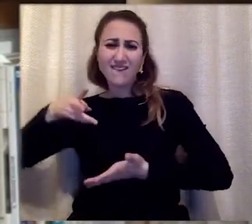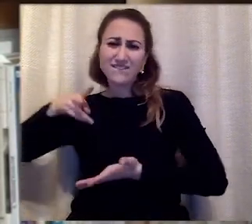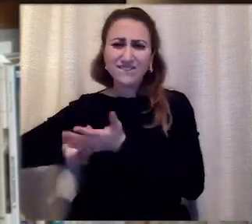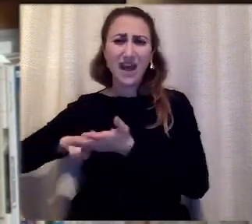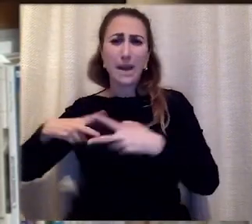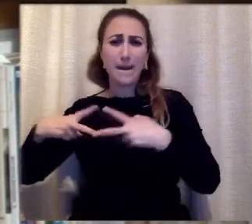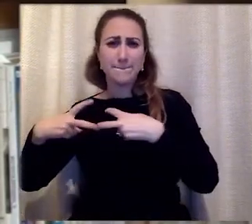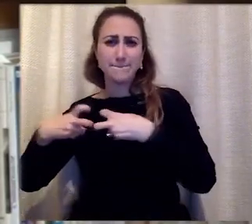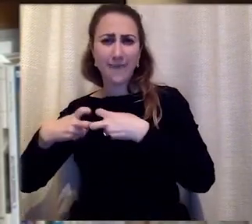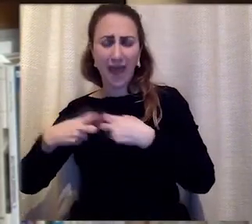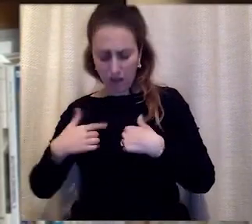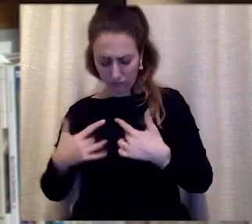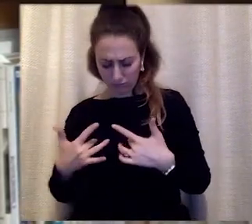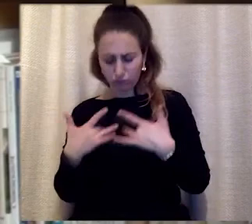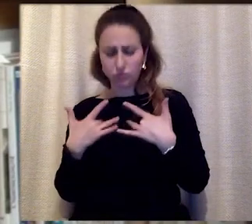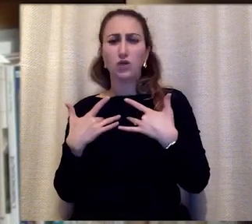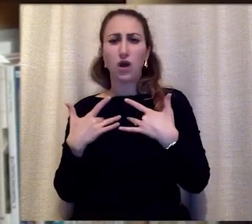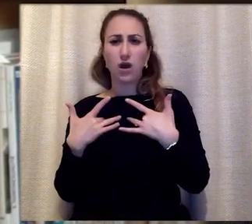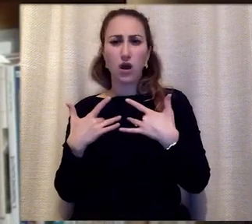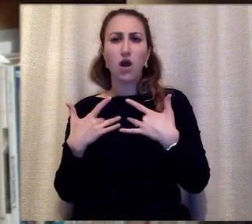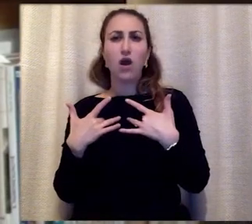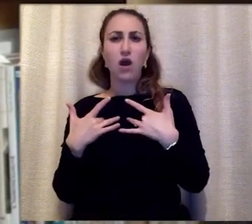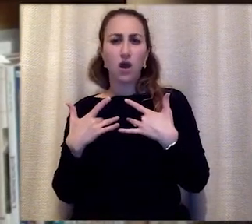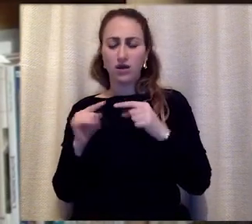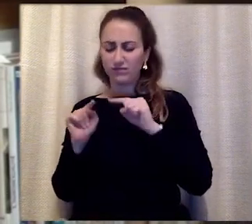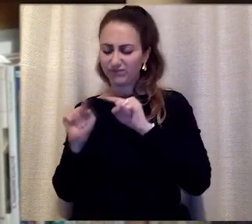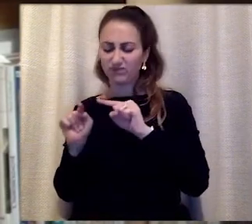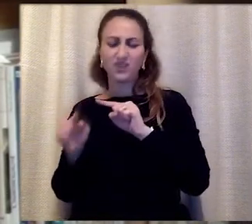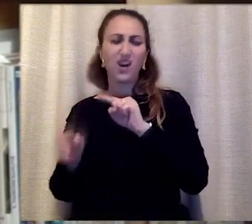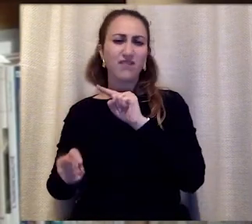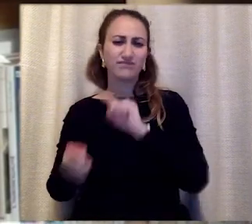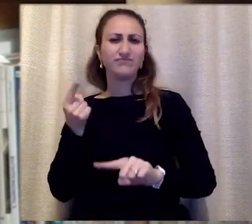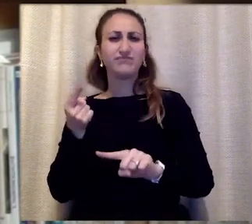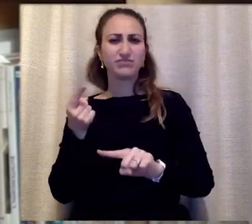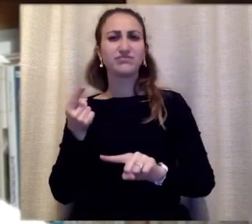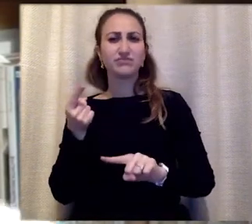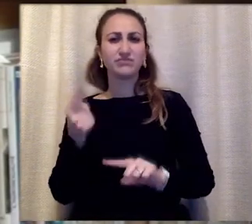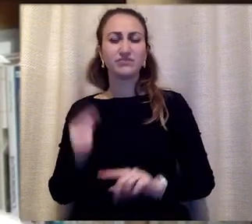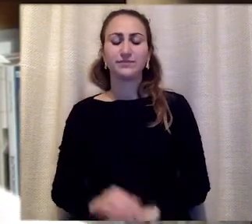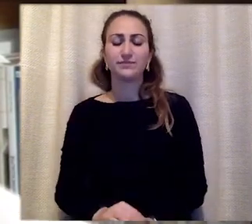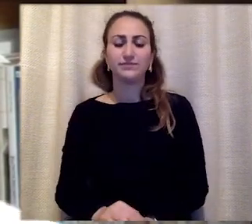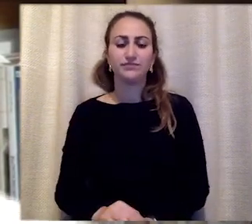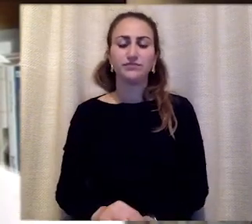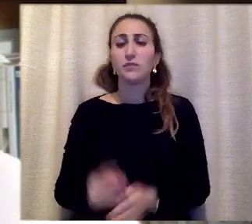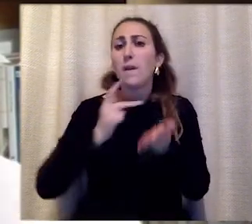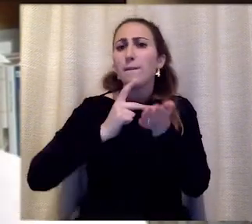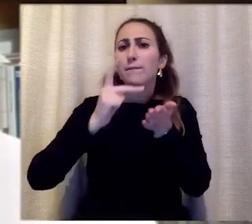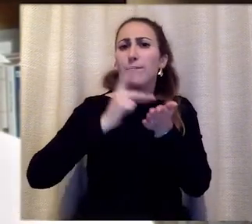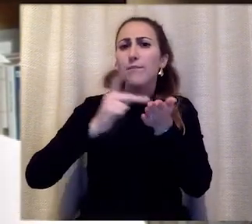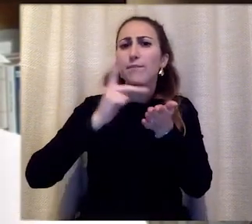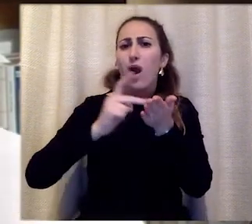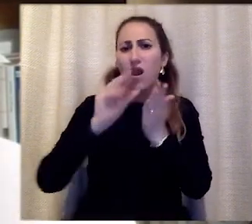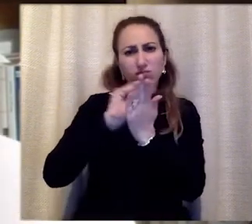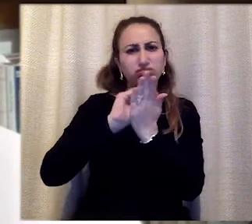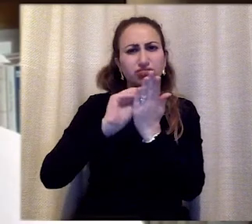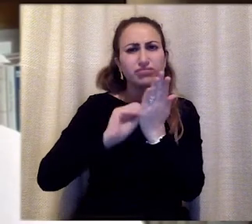Et puis j'arrive au dernier point. Lorsque Paul parle dans Corinthiens, il dit